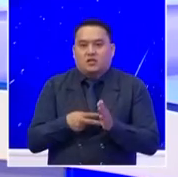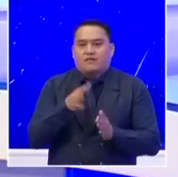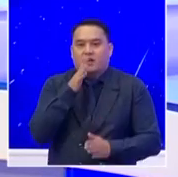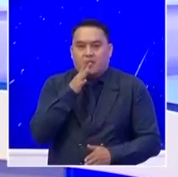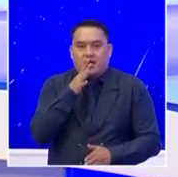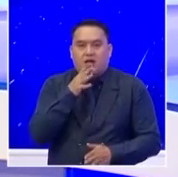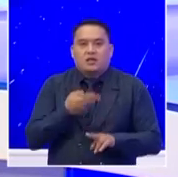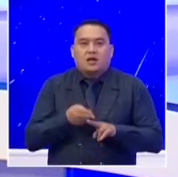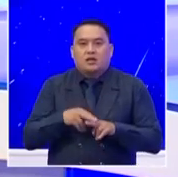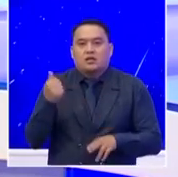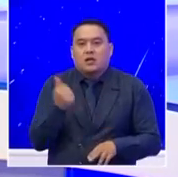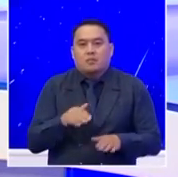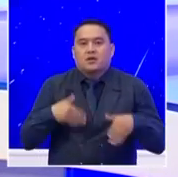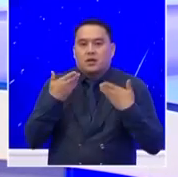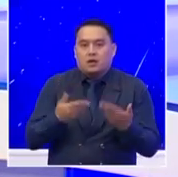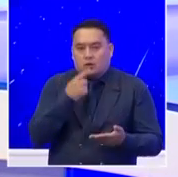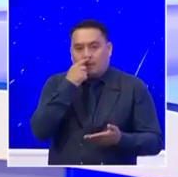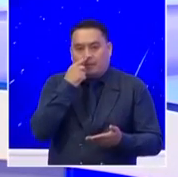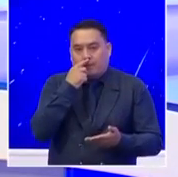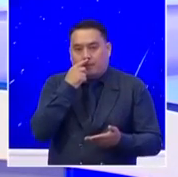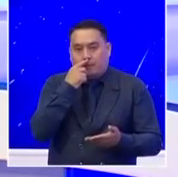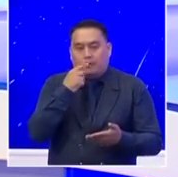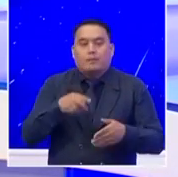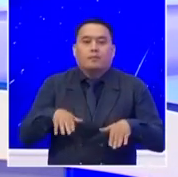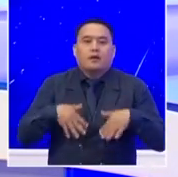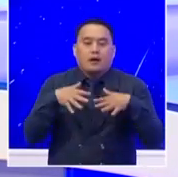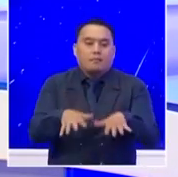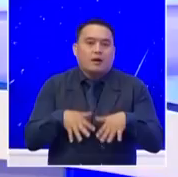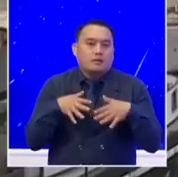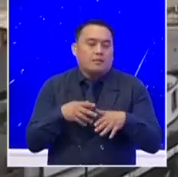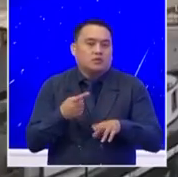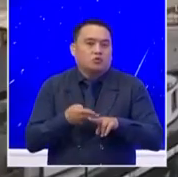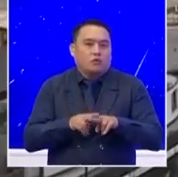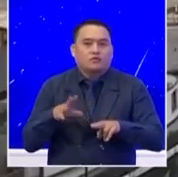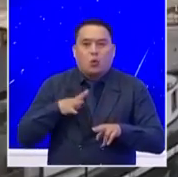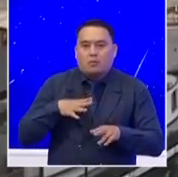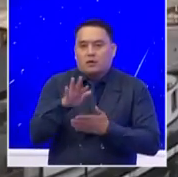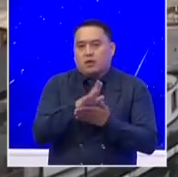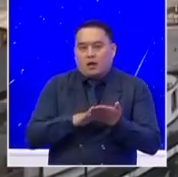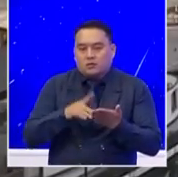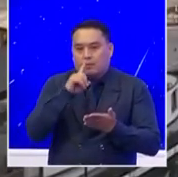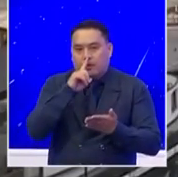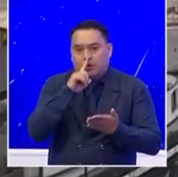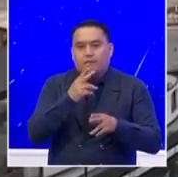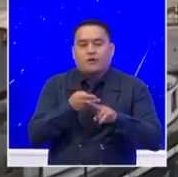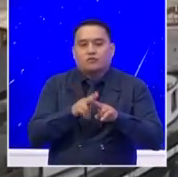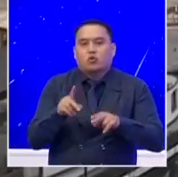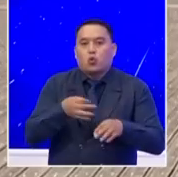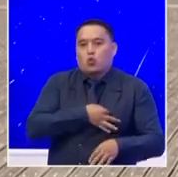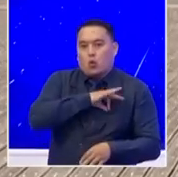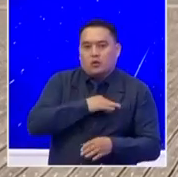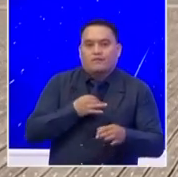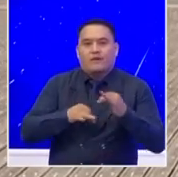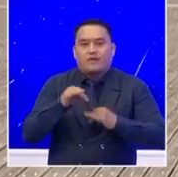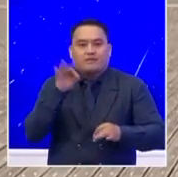срока. На этой неделе предложение правительства рассмотрит парламент страны. По замыслу министров, продление режима обеспечит юридические